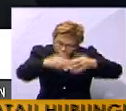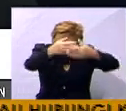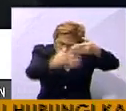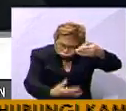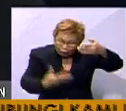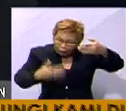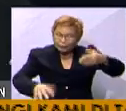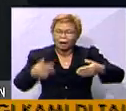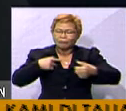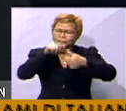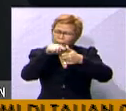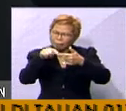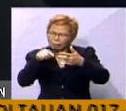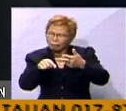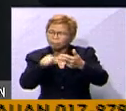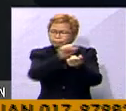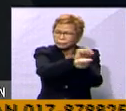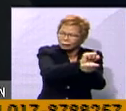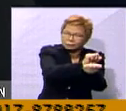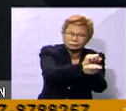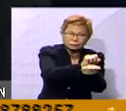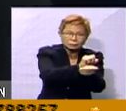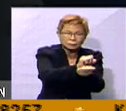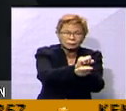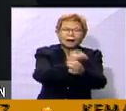Dan ada beberapa lagi yang masih dalam tahanan pun, dan